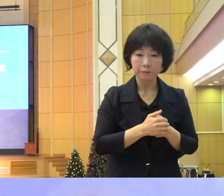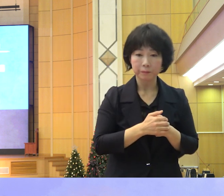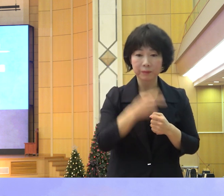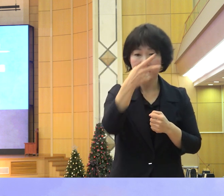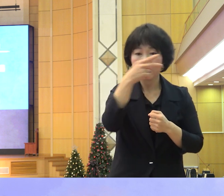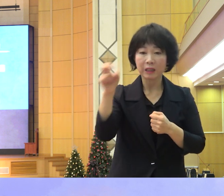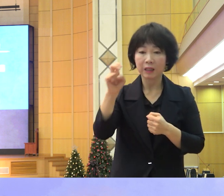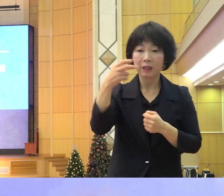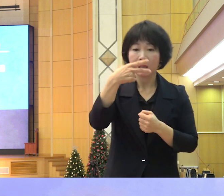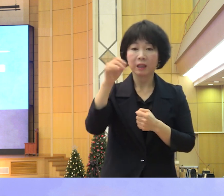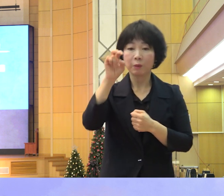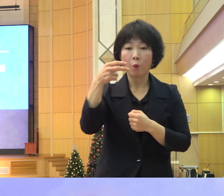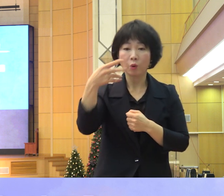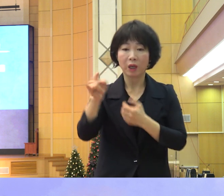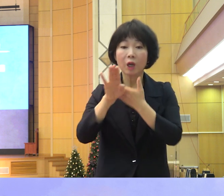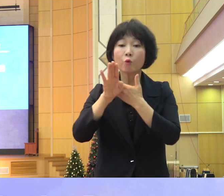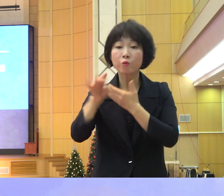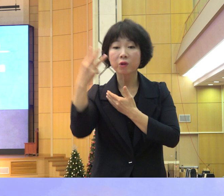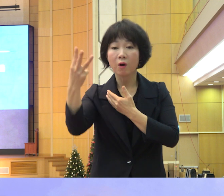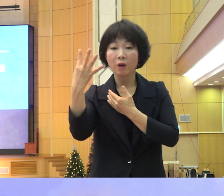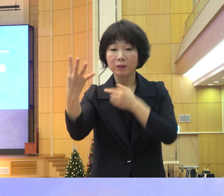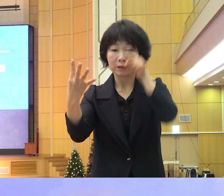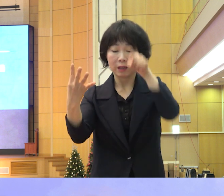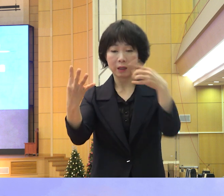디모데후서 4장 3절 345페이지